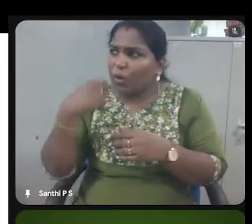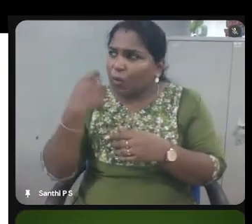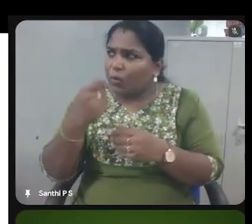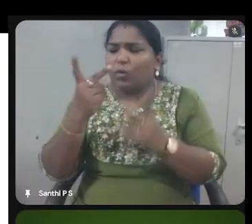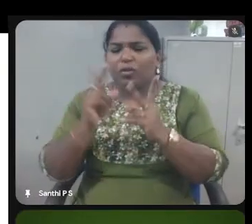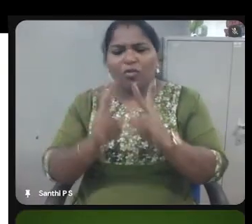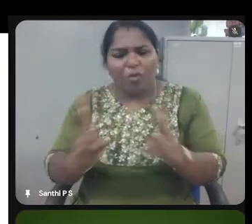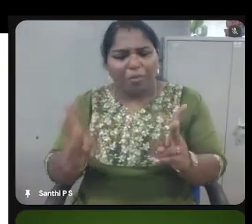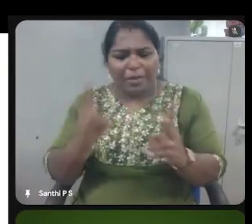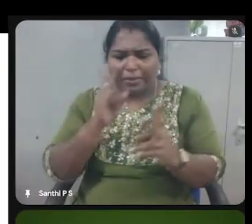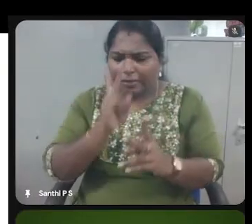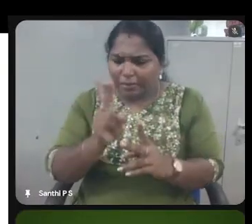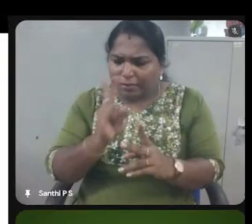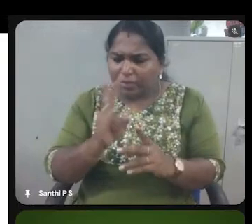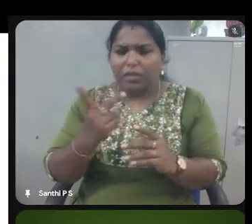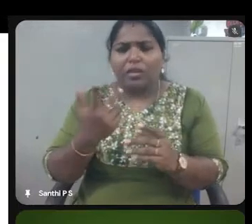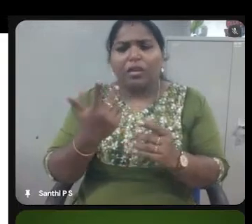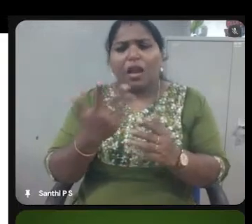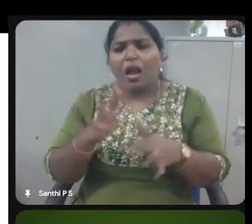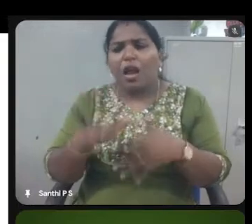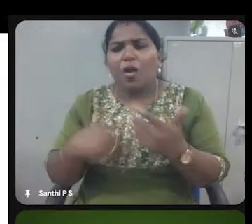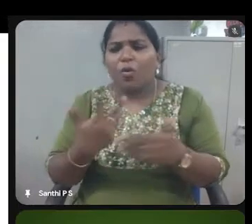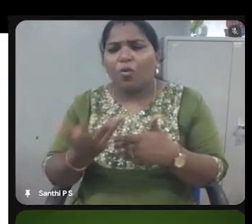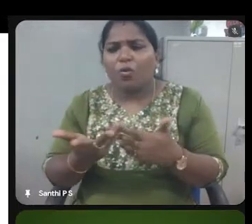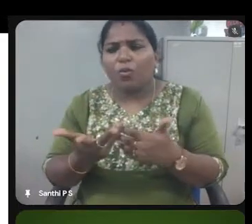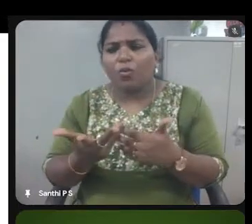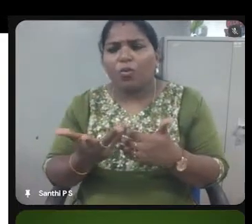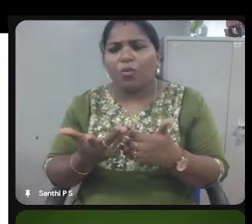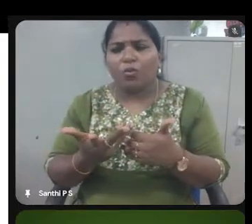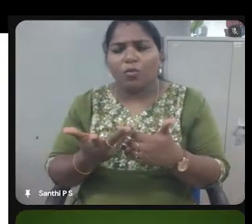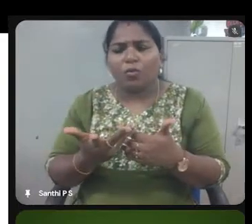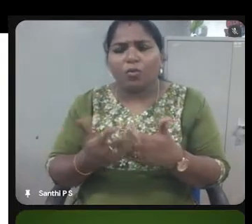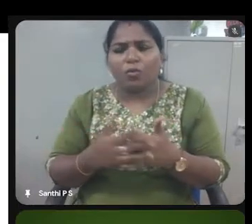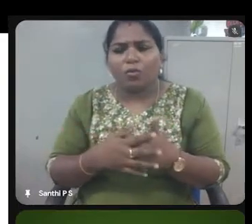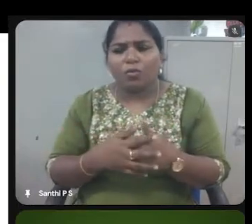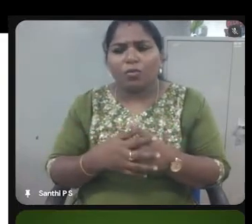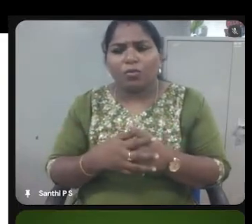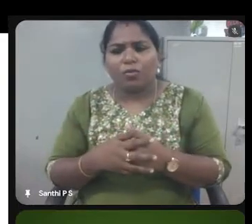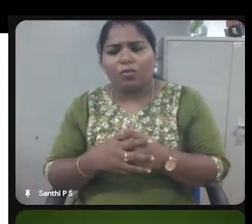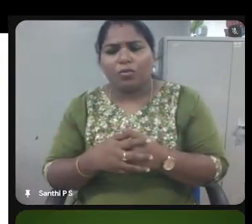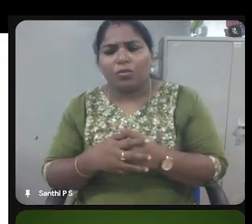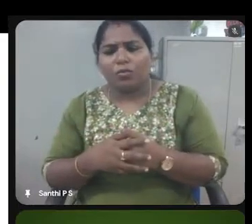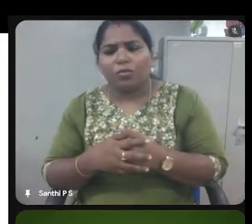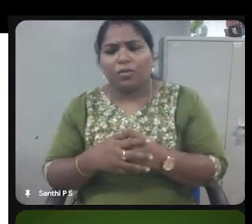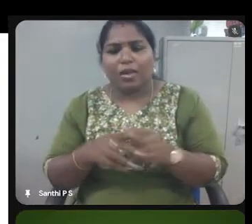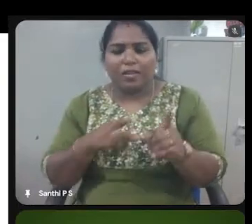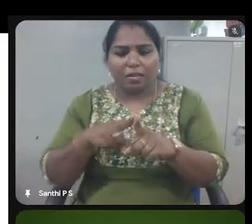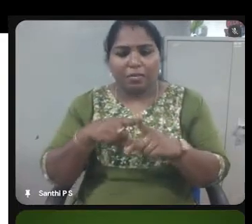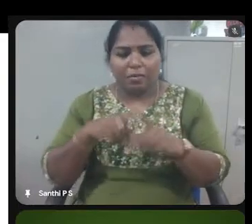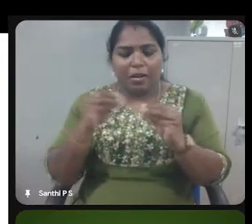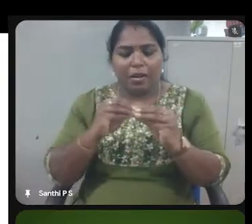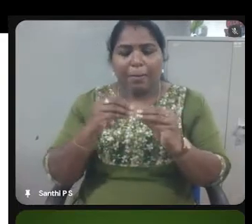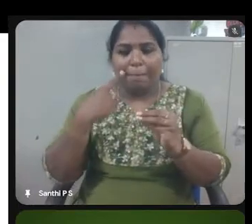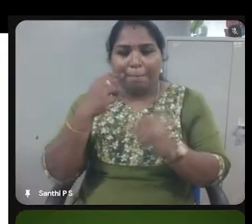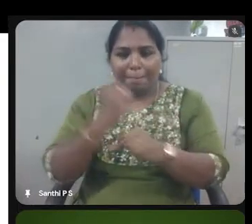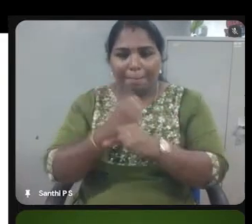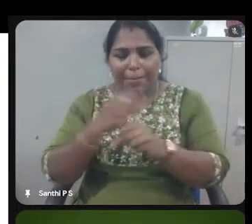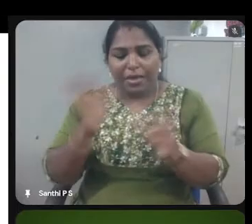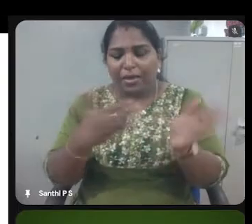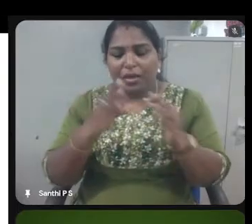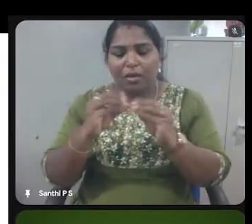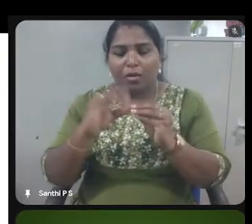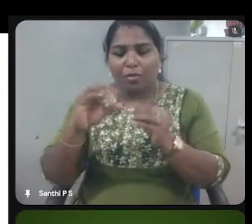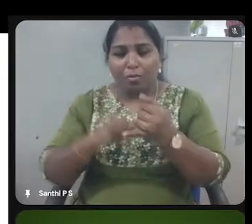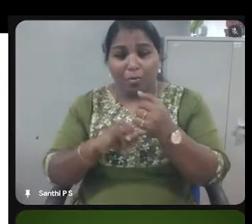അല്ലെങ്കിൽ വീട്ടിലെല്ലാരും കാണുന്ന ഷോസ് ഒക്കെ കുട്ടികളും കാണുന്നുണ്ട്. ഈ ബിഗ് ബോസ് പോലുള്ള